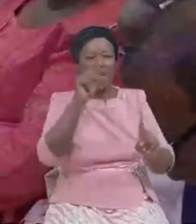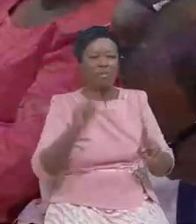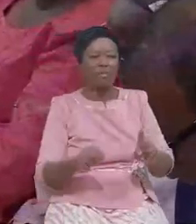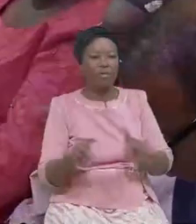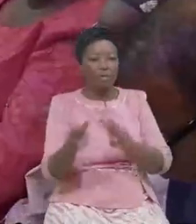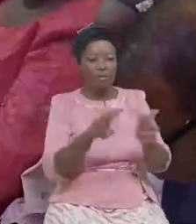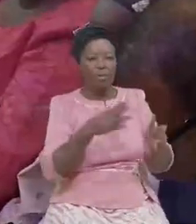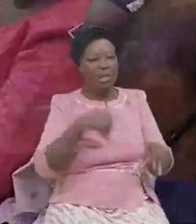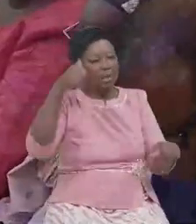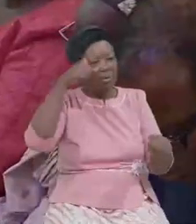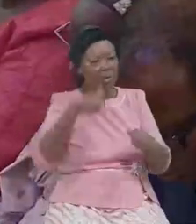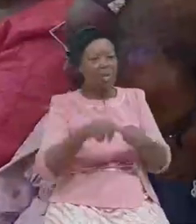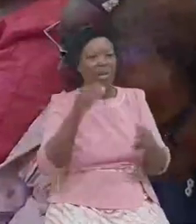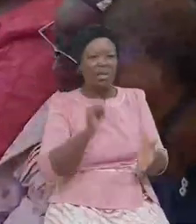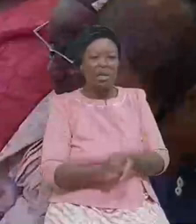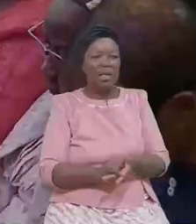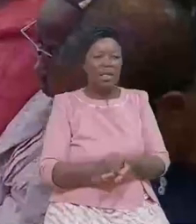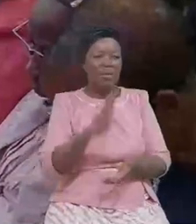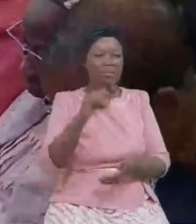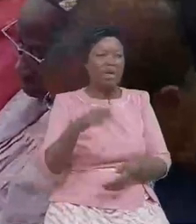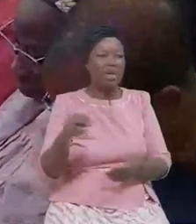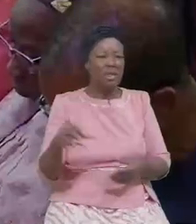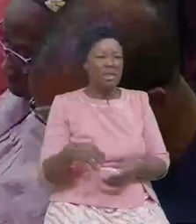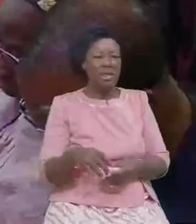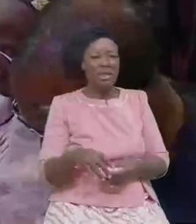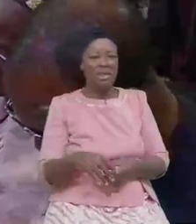la voie. C'est pourquoi verset 31,